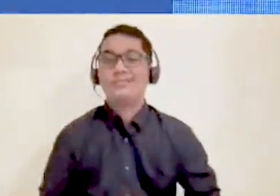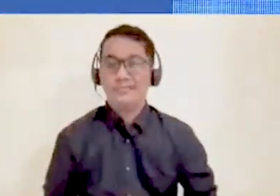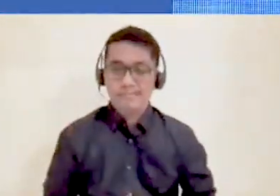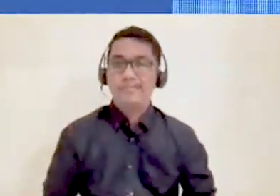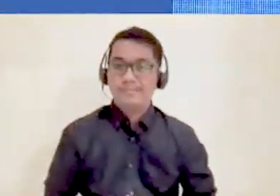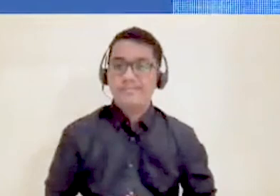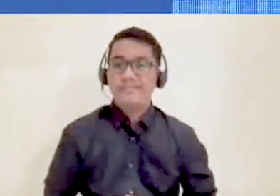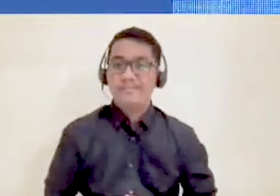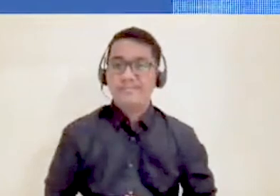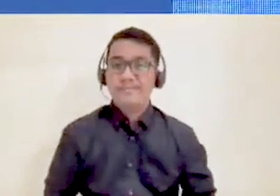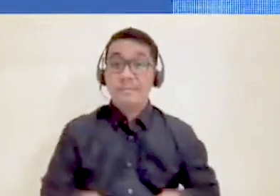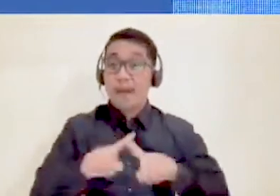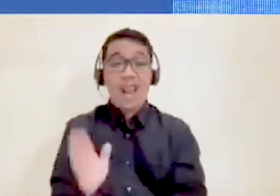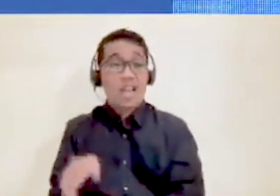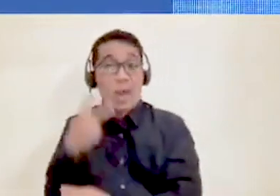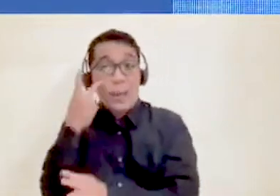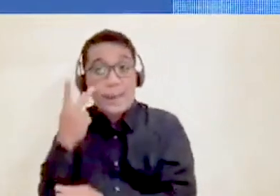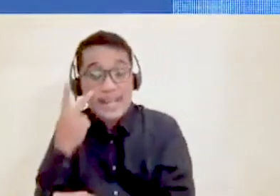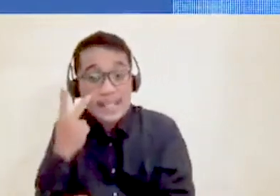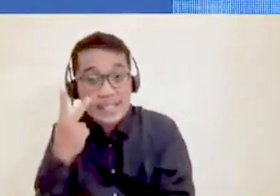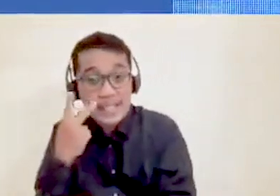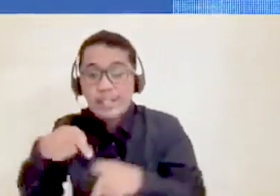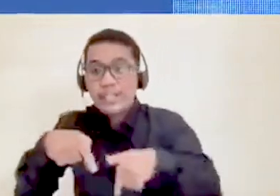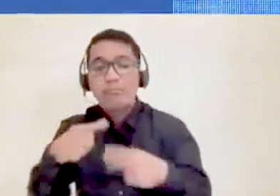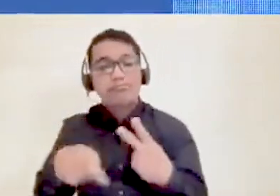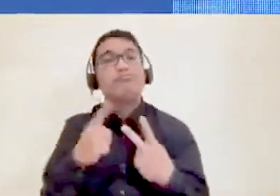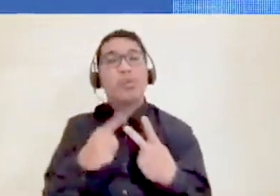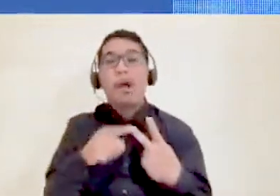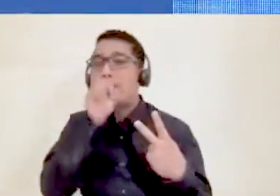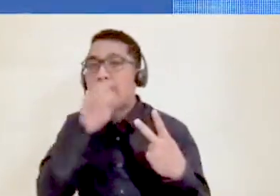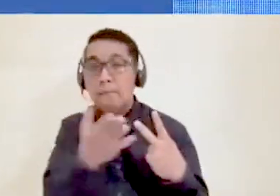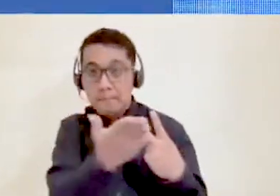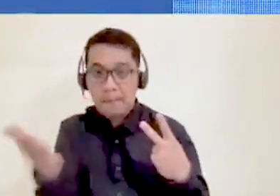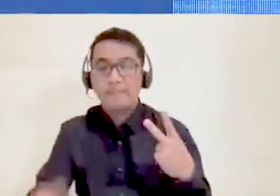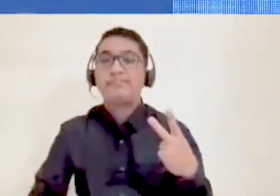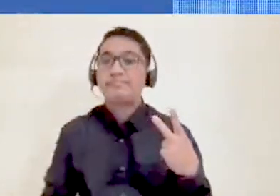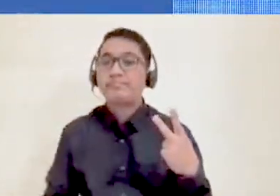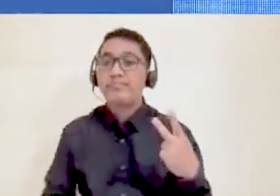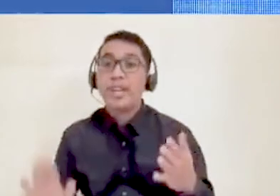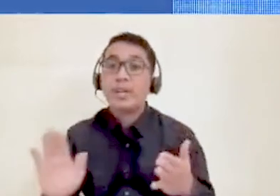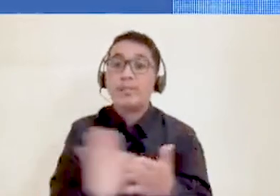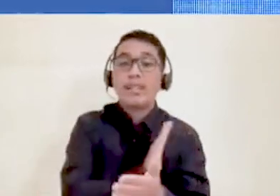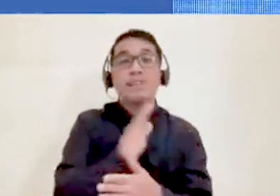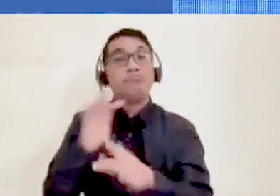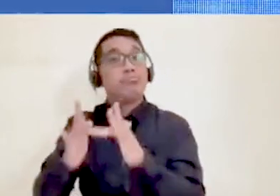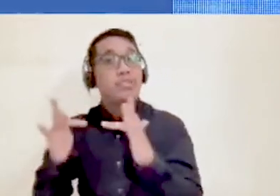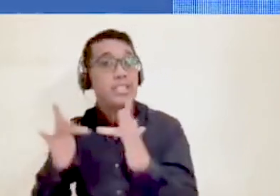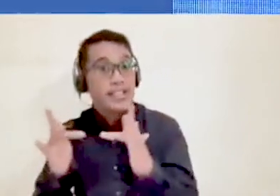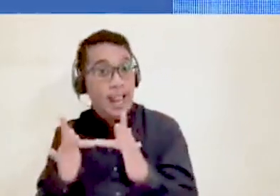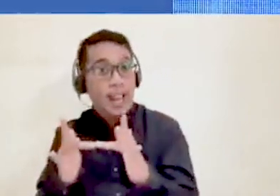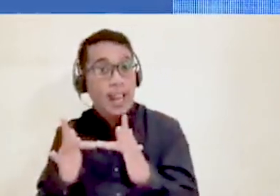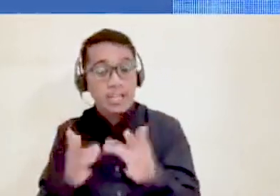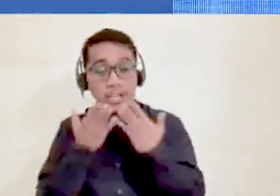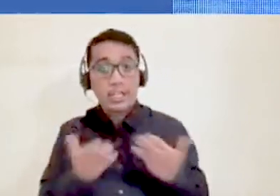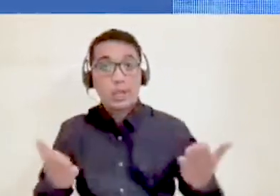Padahal kalau kita mau melihat ini point kedua saya peluang sektor digital di tengah